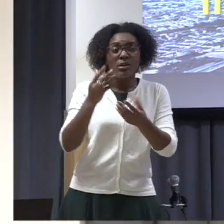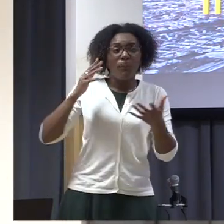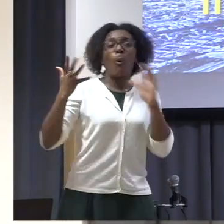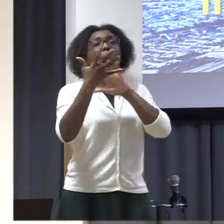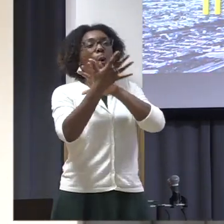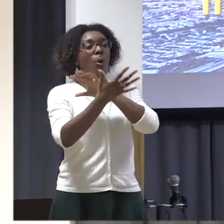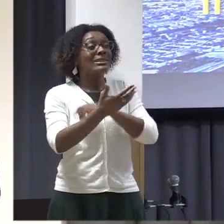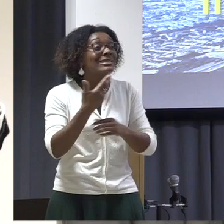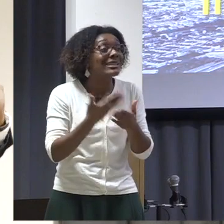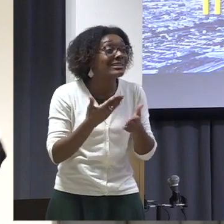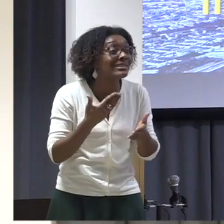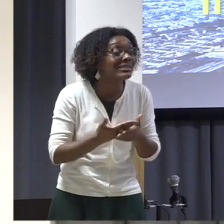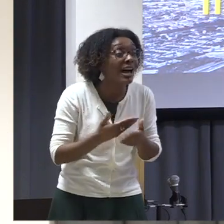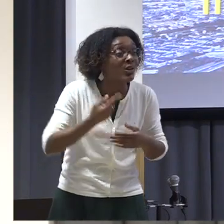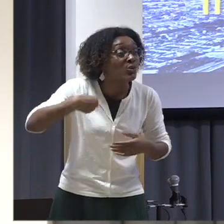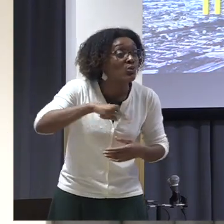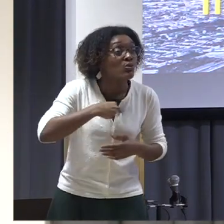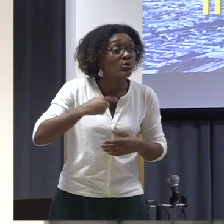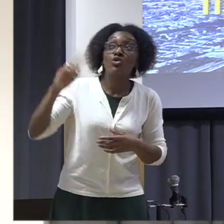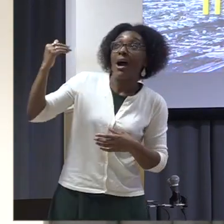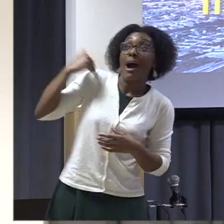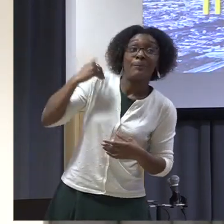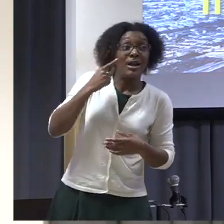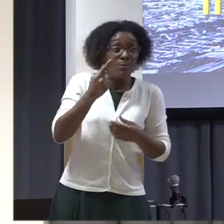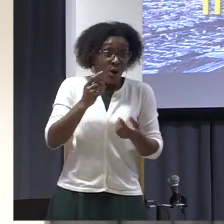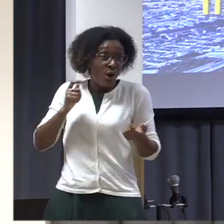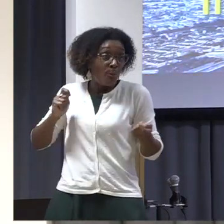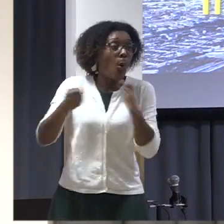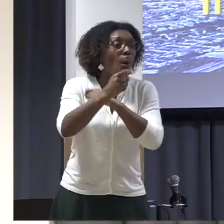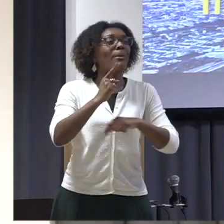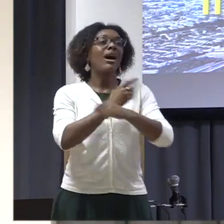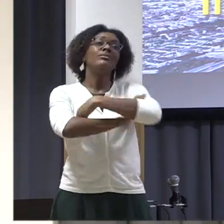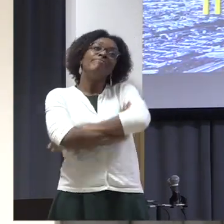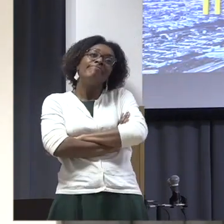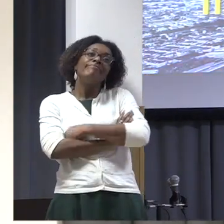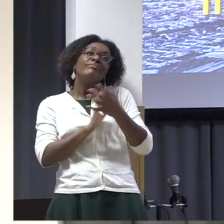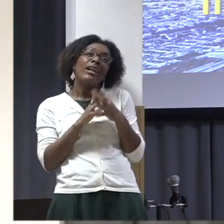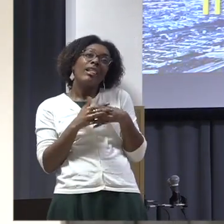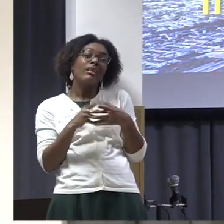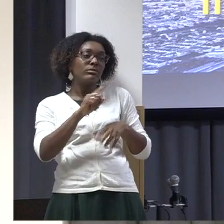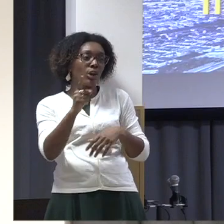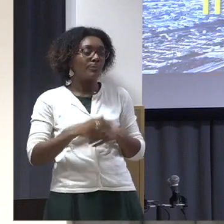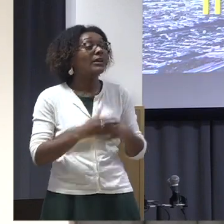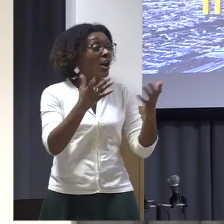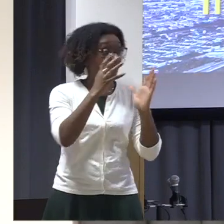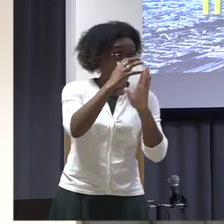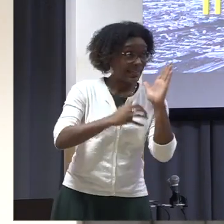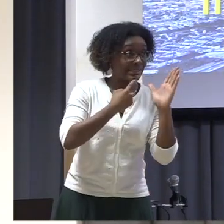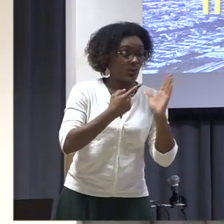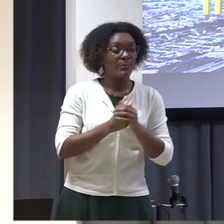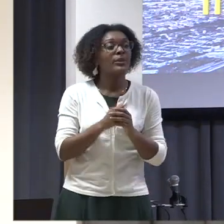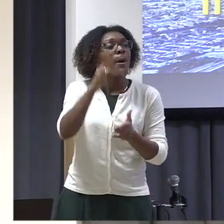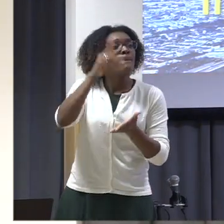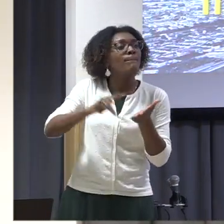l'identité c'est ça la vocation et nous ne sommes pas appeler à croiser les bras la bible dit paul silas passèrent par